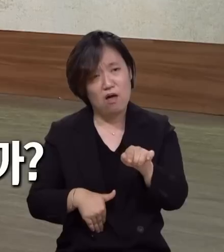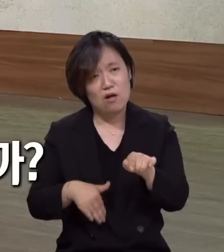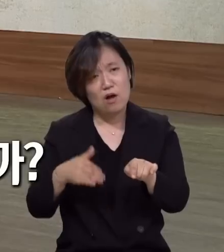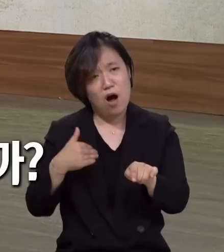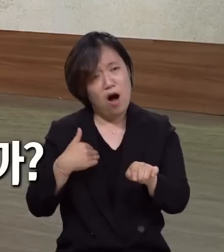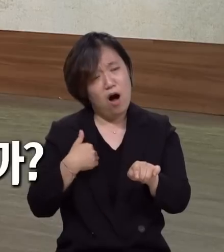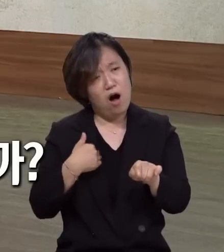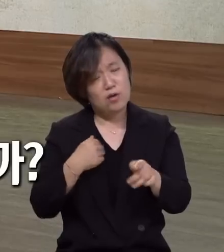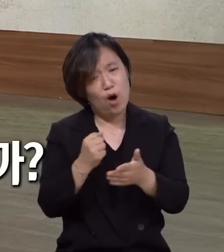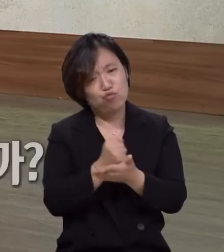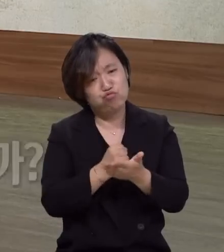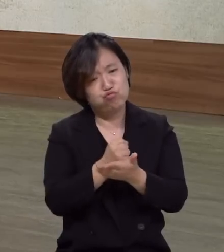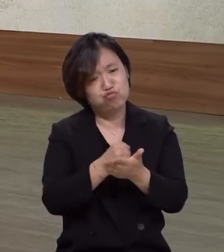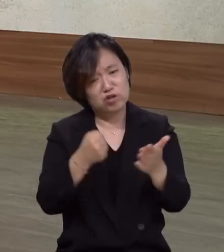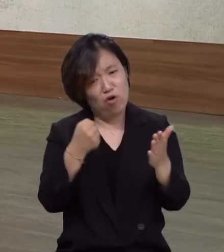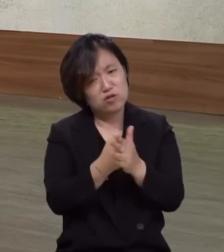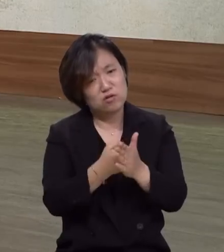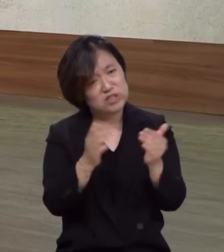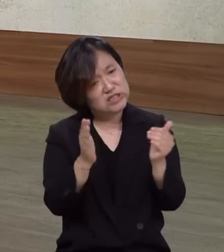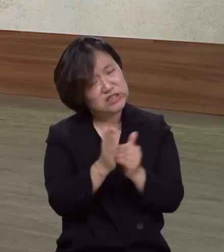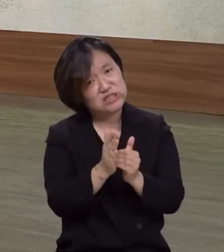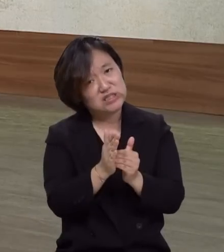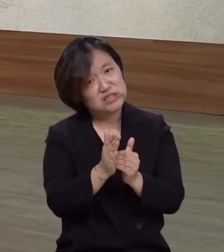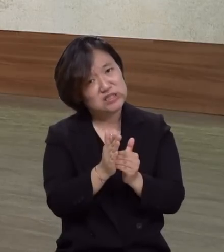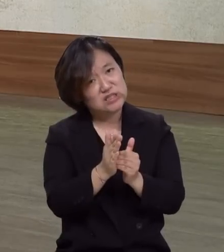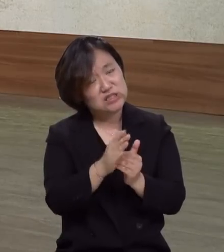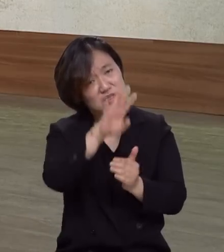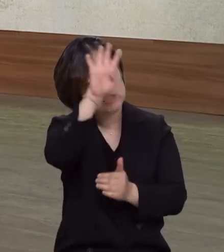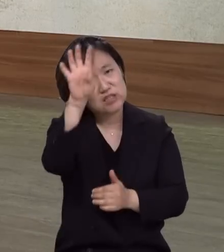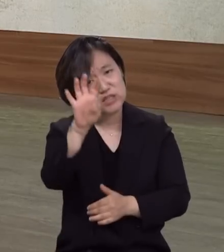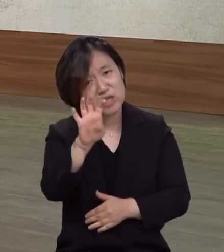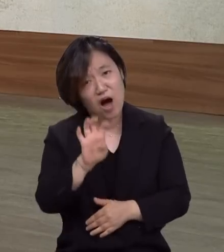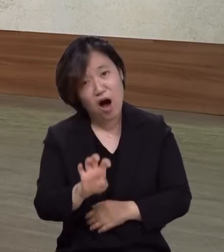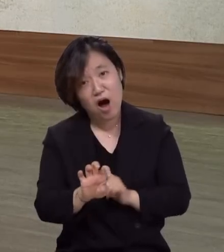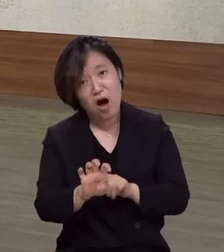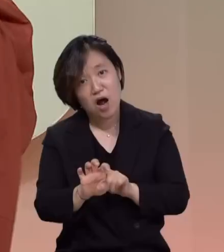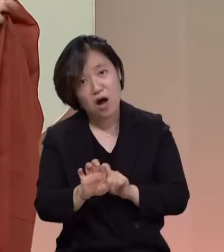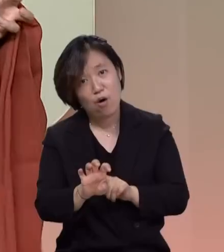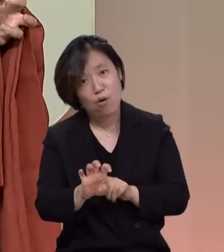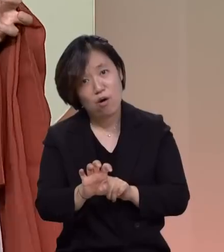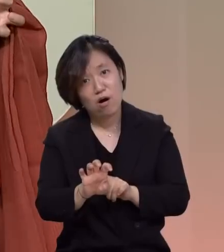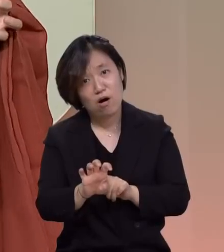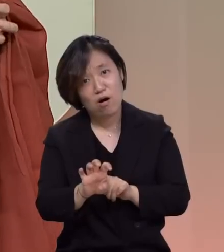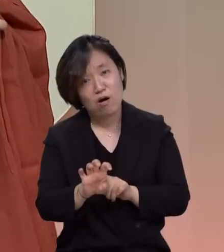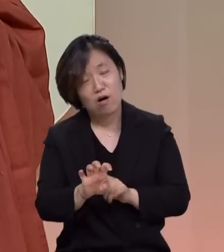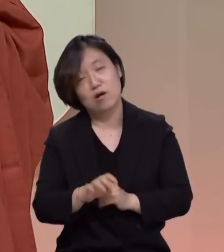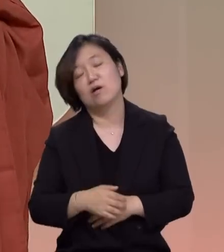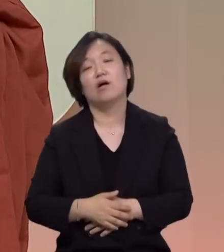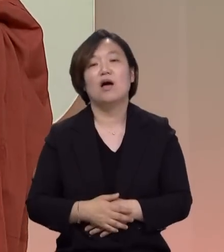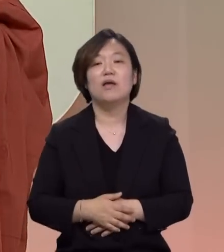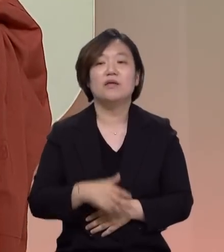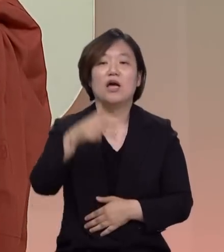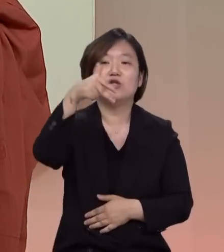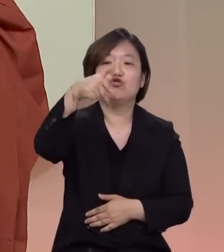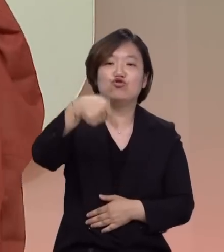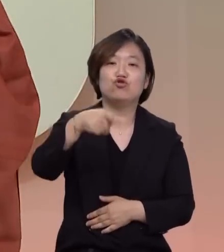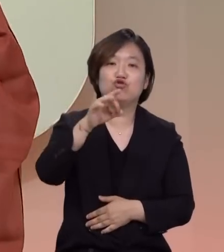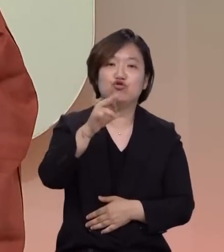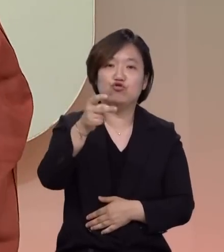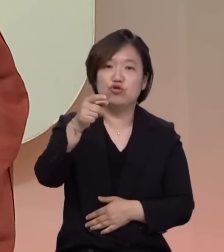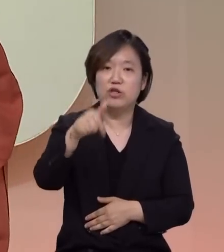있는 것인가 이런 진지한 의문이 드시면서 그때 주역이란 주역 주역